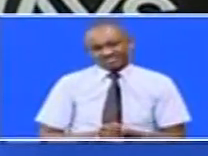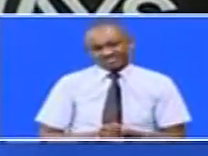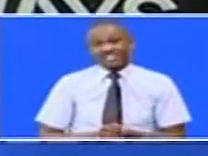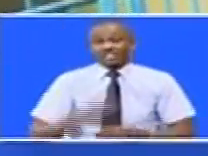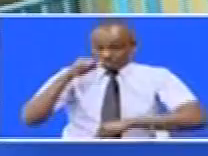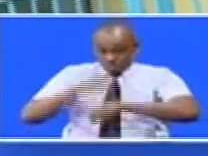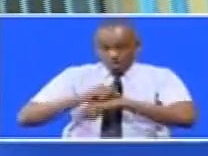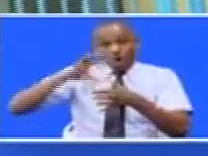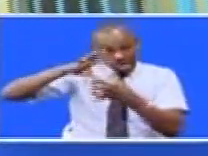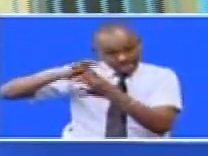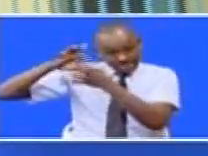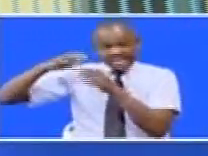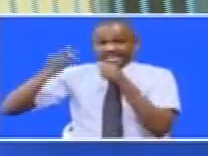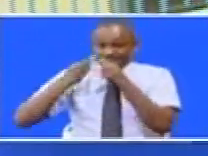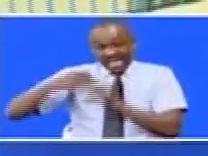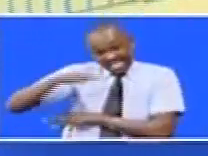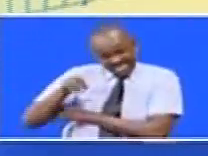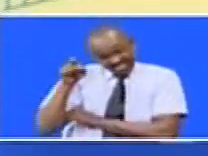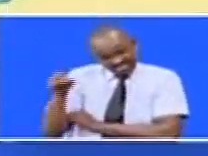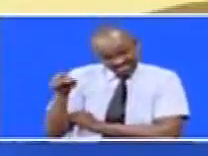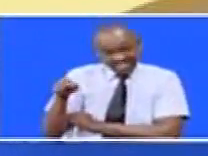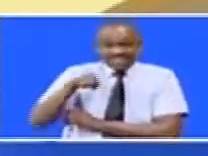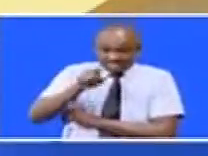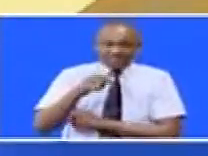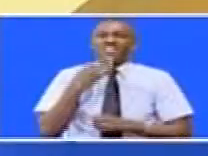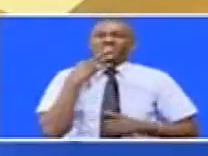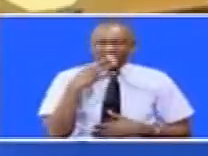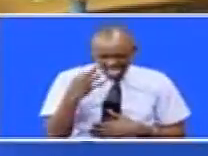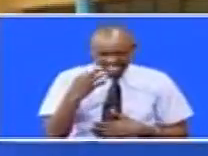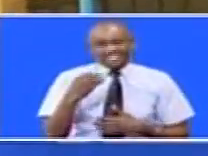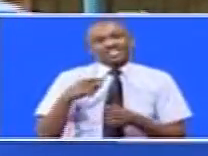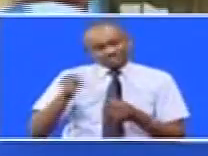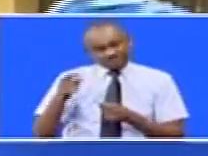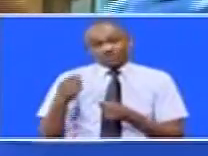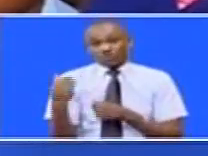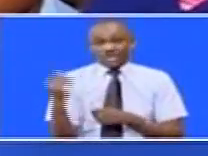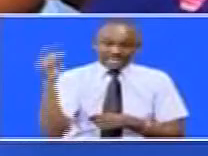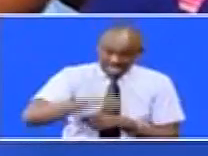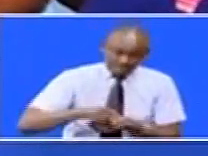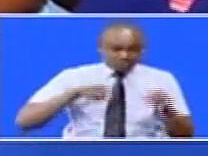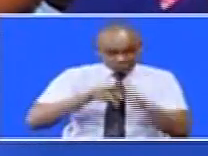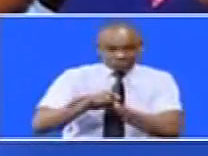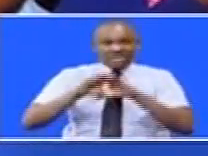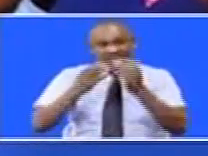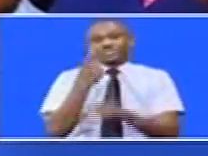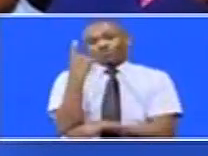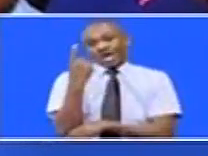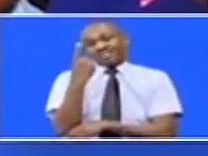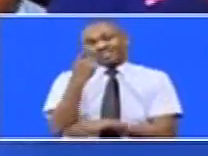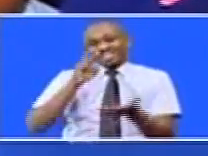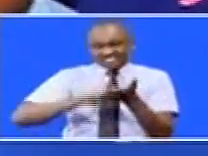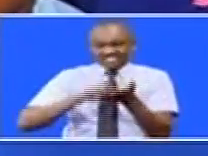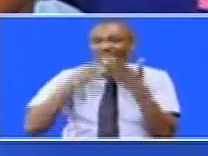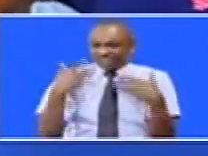Kwenye shule ya Olympic mtaani Kibra, wanafunzi zaidi ya 300 wameraukia usajili na tayari wameketi darasa la kwanza.